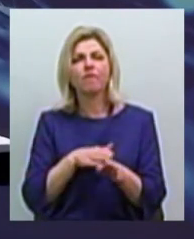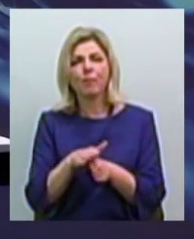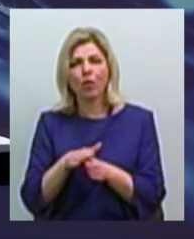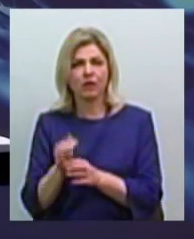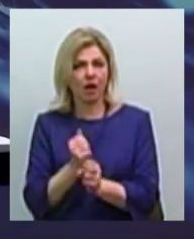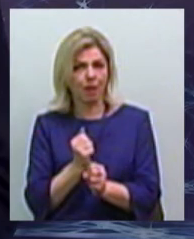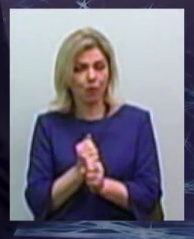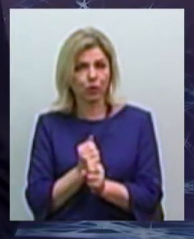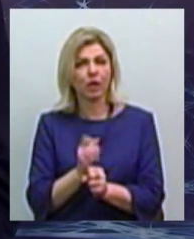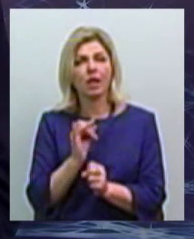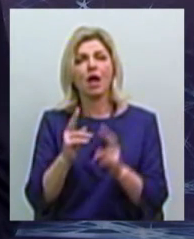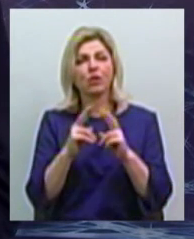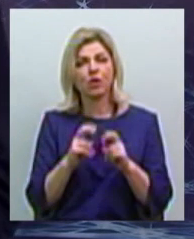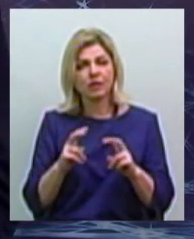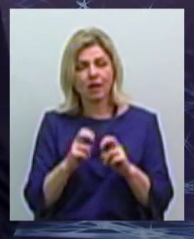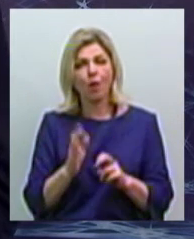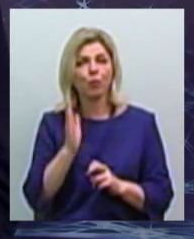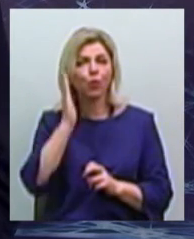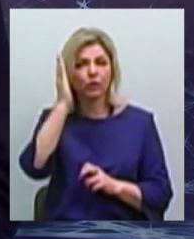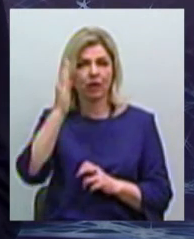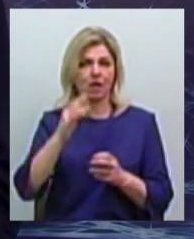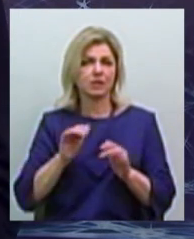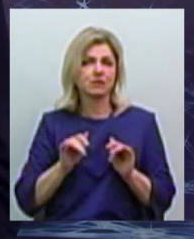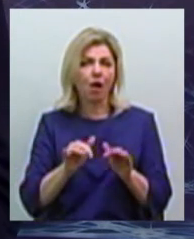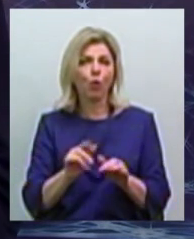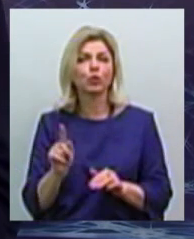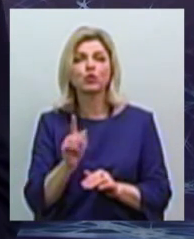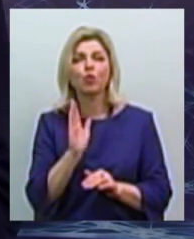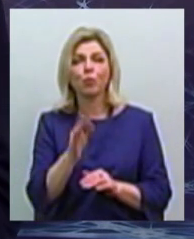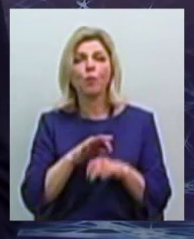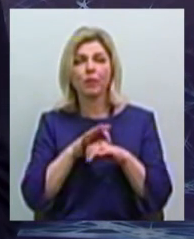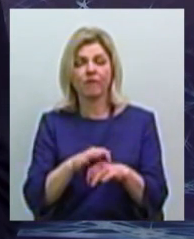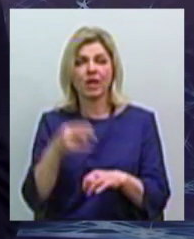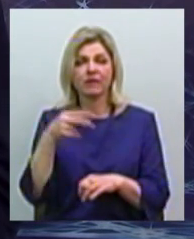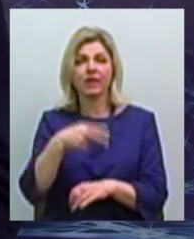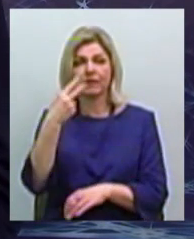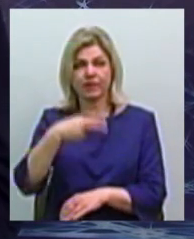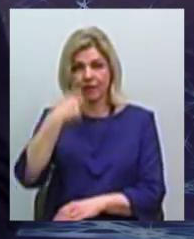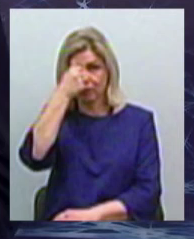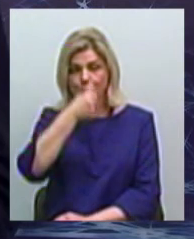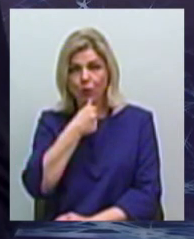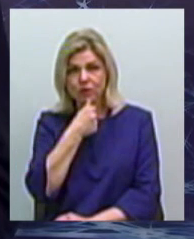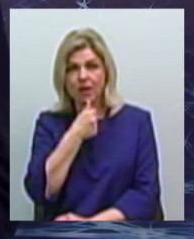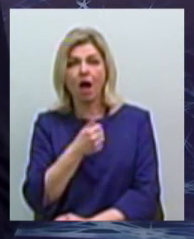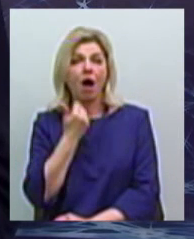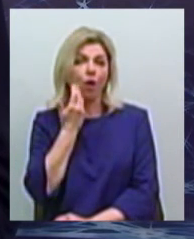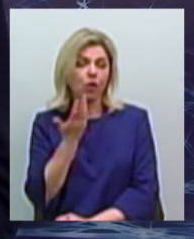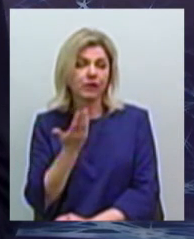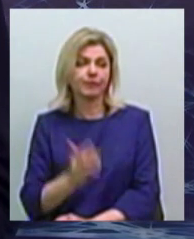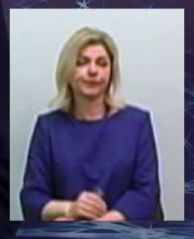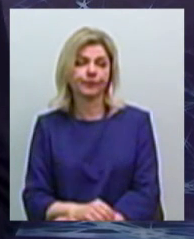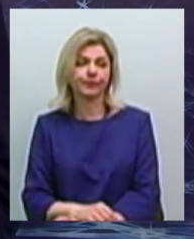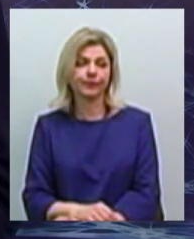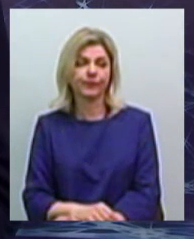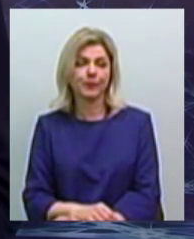також розглянули майбутні заходи, які будуть відбуватися вже у 2020 році. Ну а коли вже